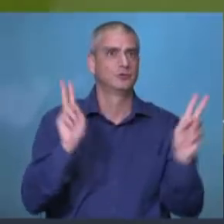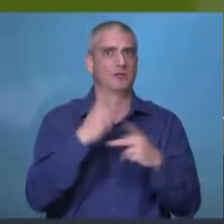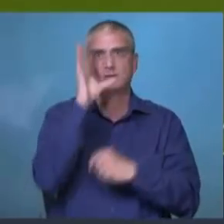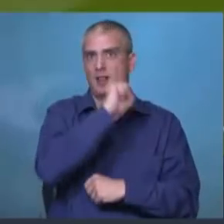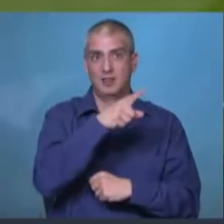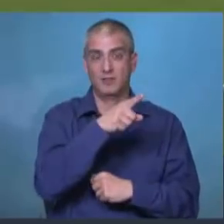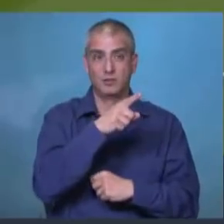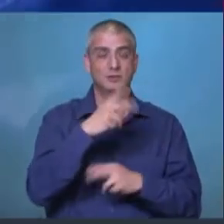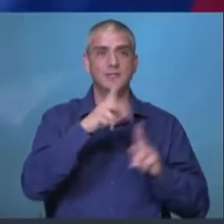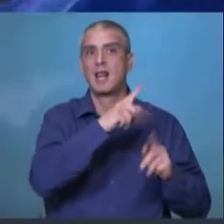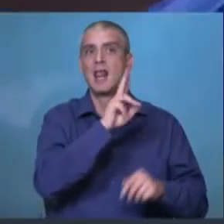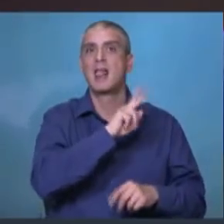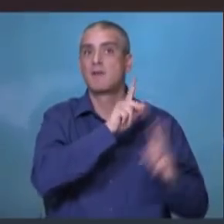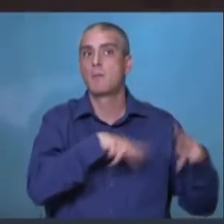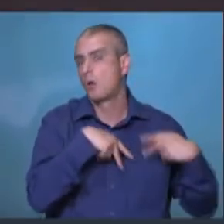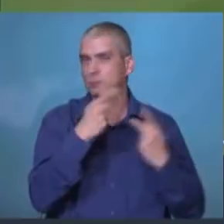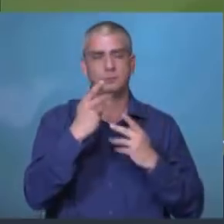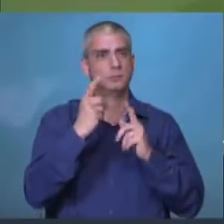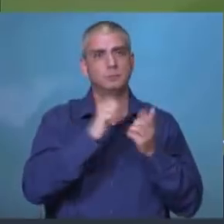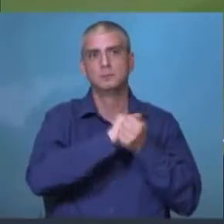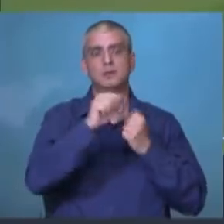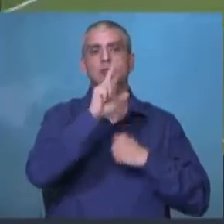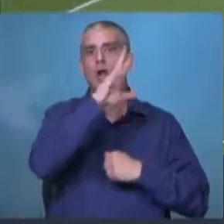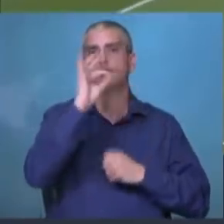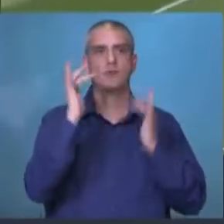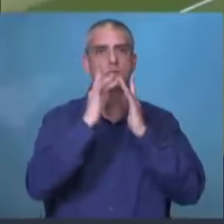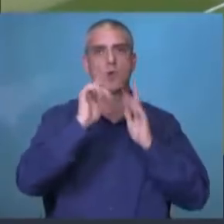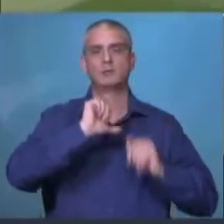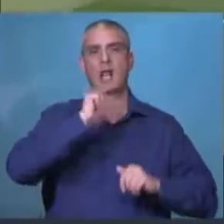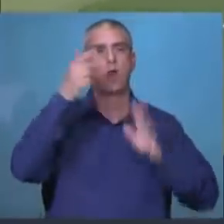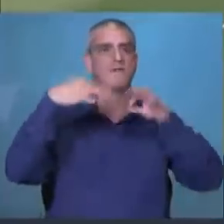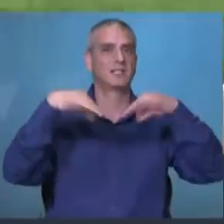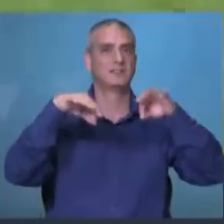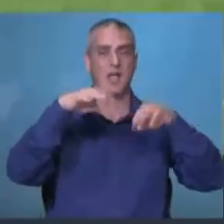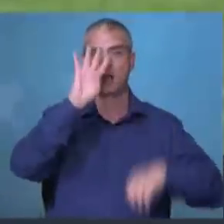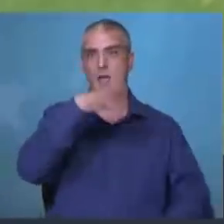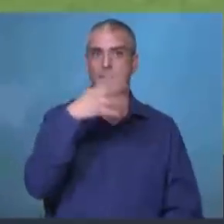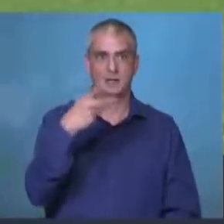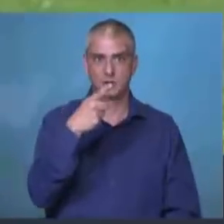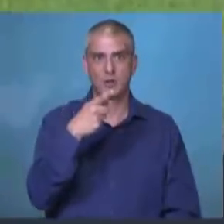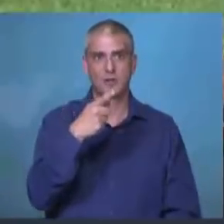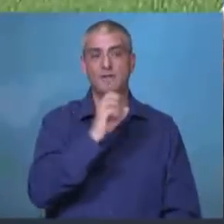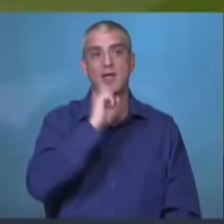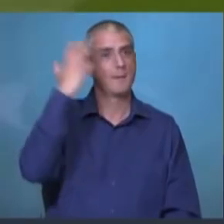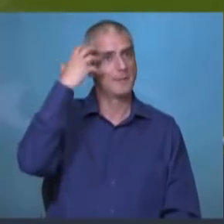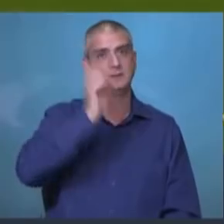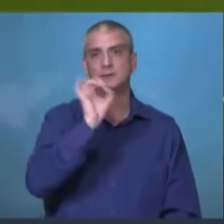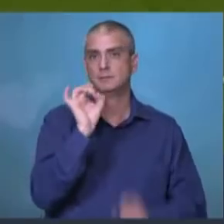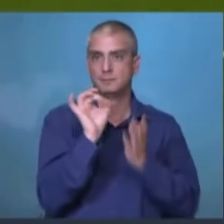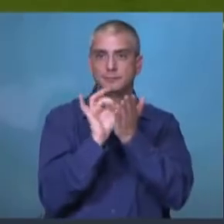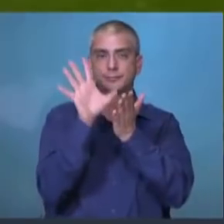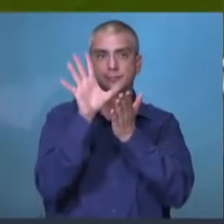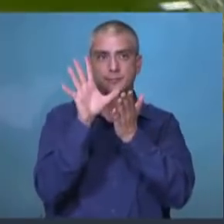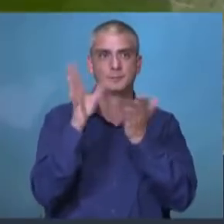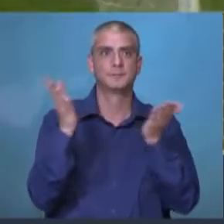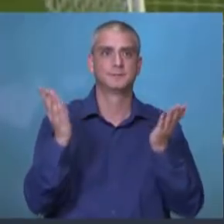של ליברפול אמש, שמחק פיגור 3-0 מול אלופת ספרד ברצלונה, ושלח את מסי הביתה, כנראה עולה על